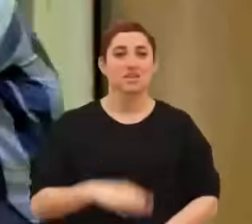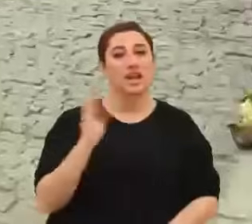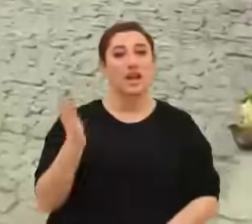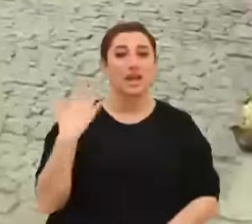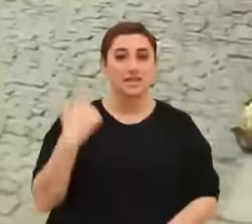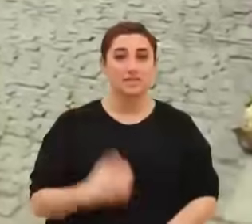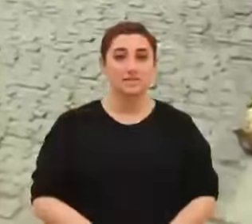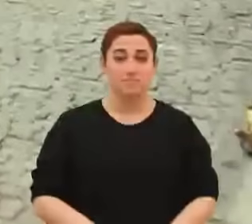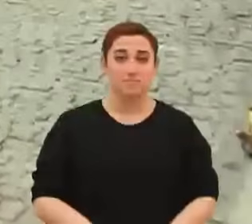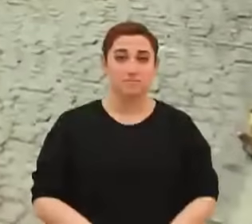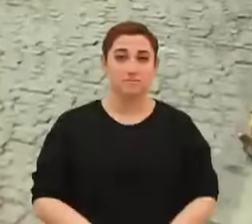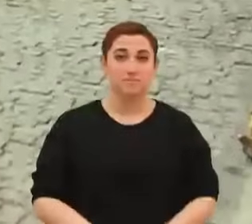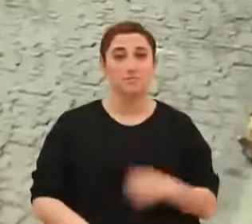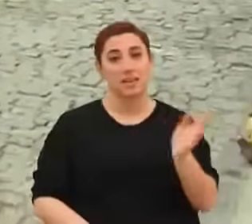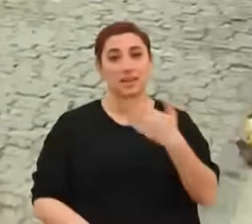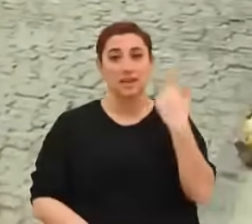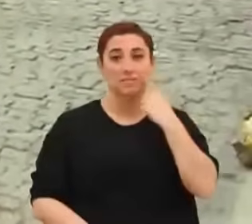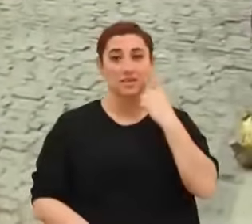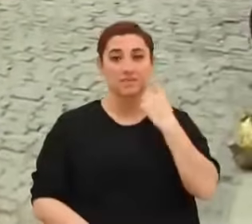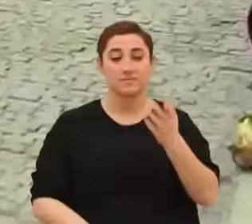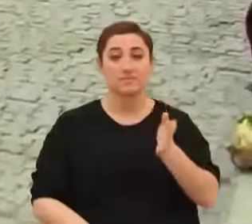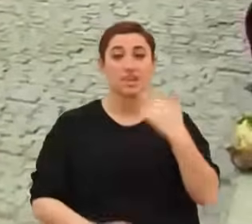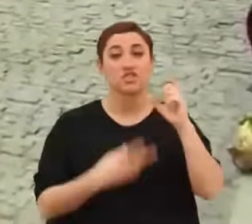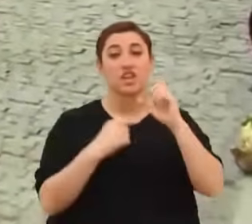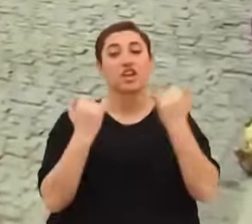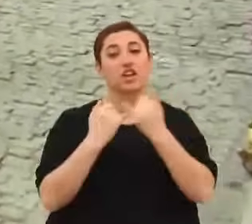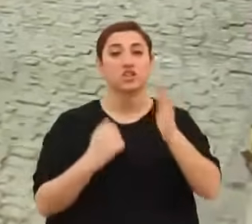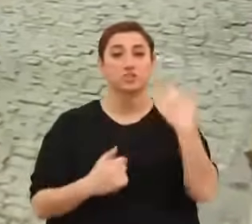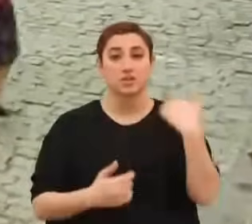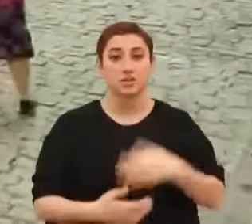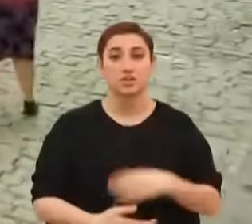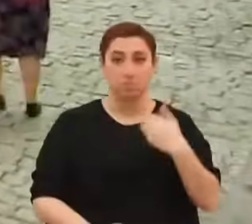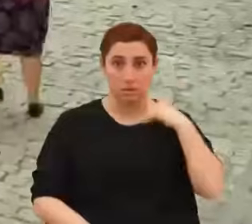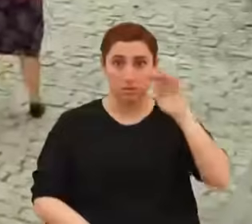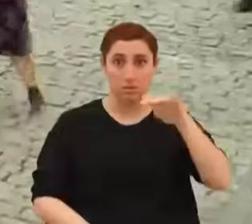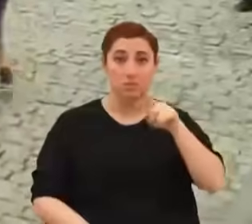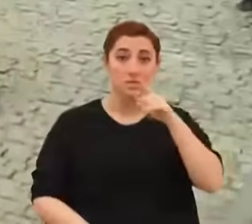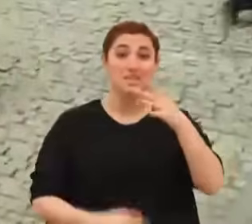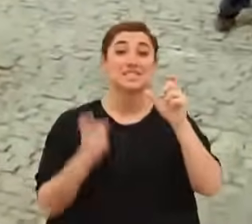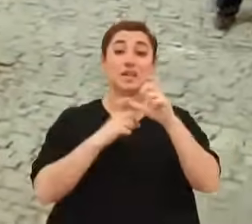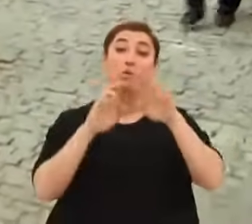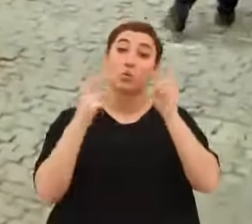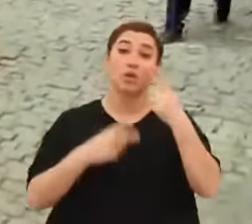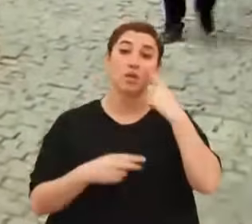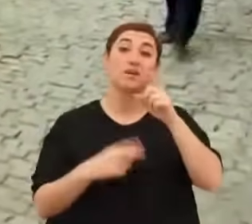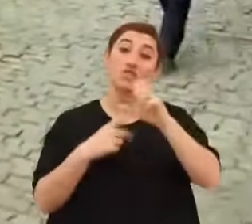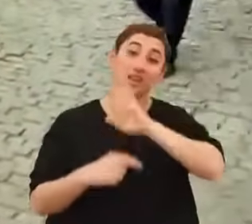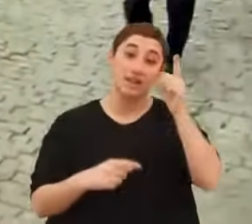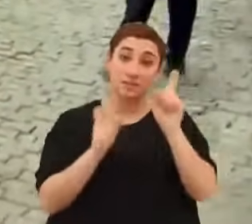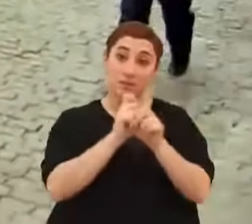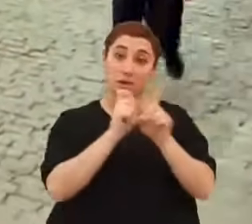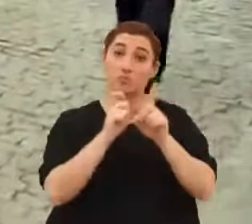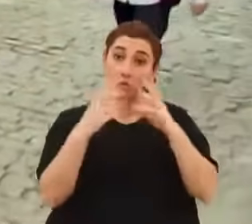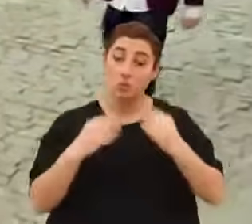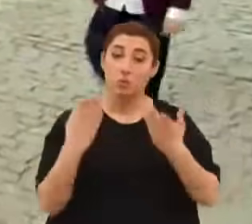Hadi. Hadi gel bak. Hadi. Hadi Çağatay'a kardeşim yürü gel. Ben de mi geliyorum? Sinan dükkana bak oğlum sen. Tamam, Çağatay git başında dur